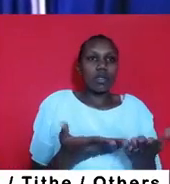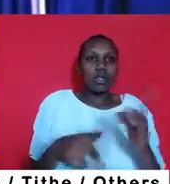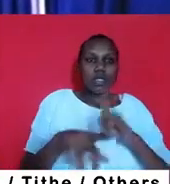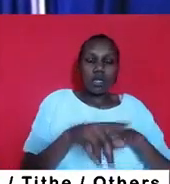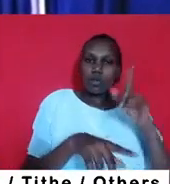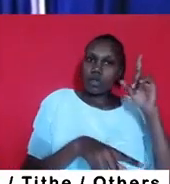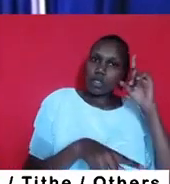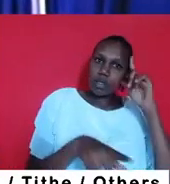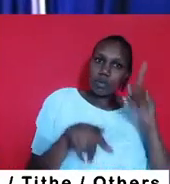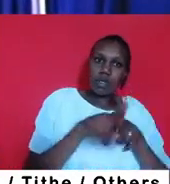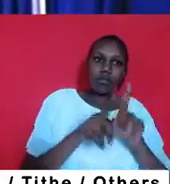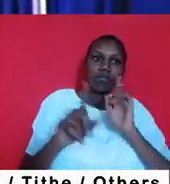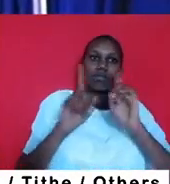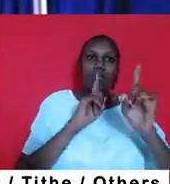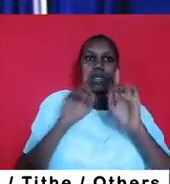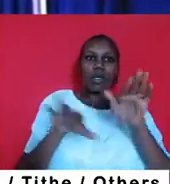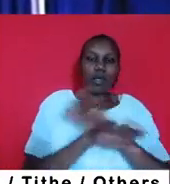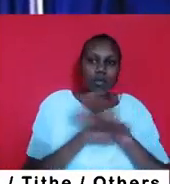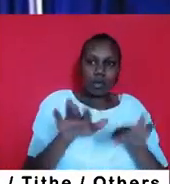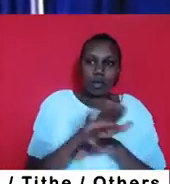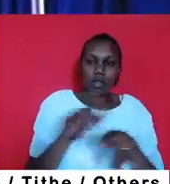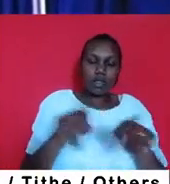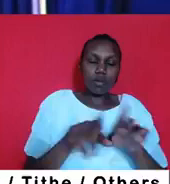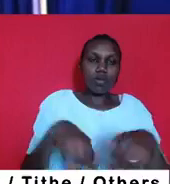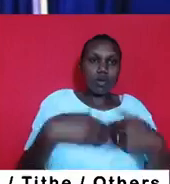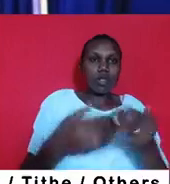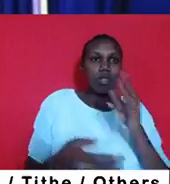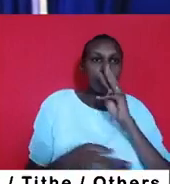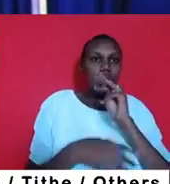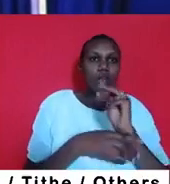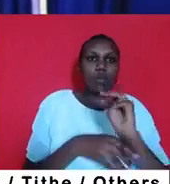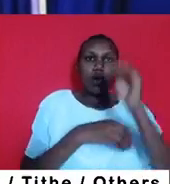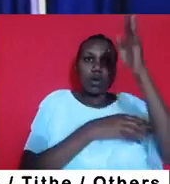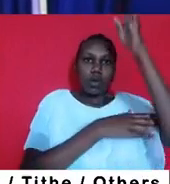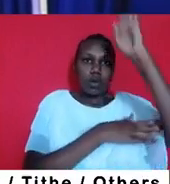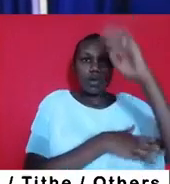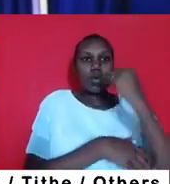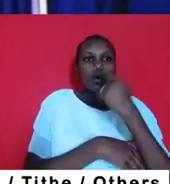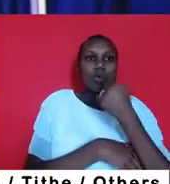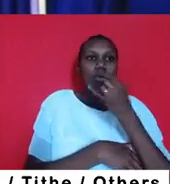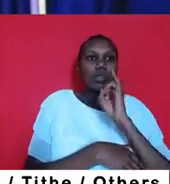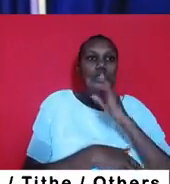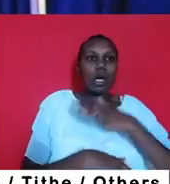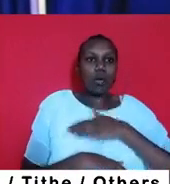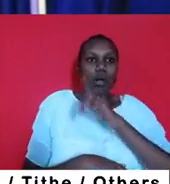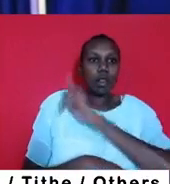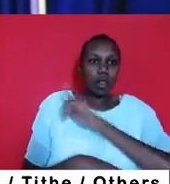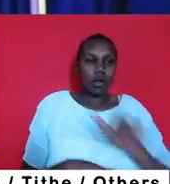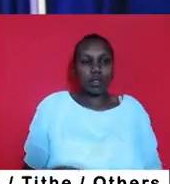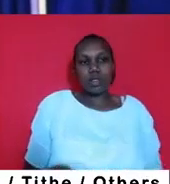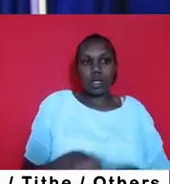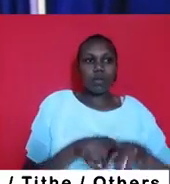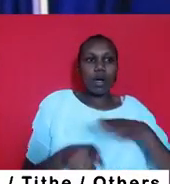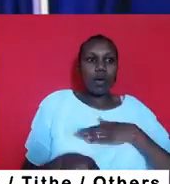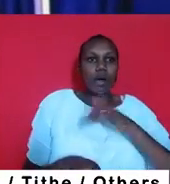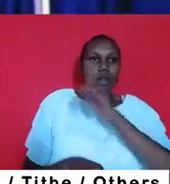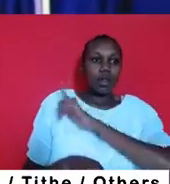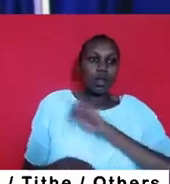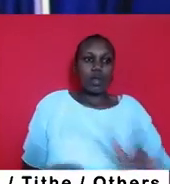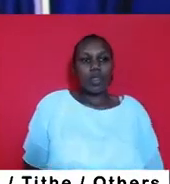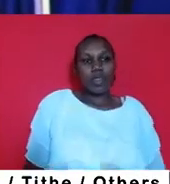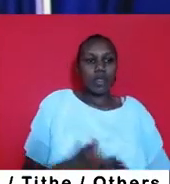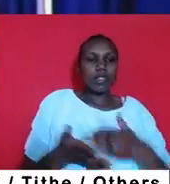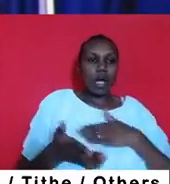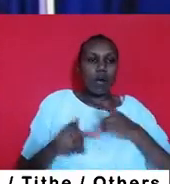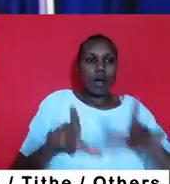na kukemea kazi zote za giza na kumkumbatia yeye aliye nuru yetu na uzima wetu, ili maisha